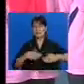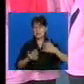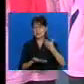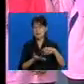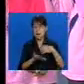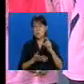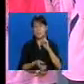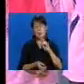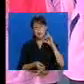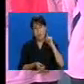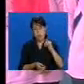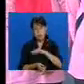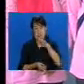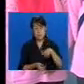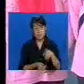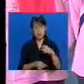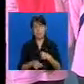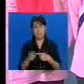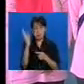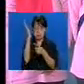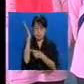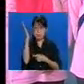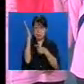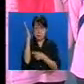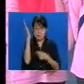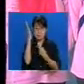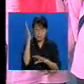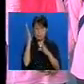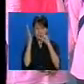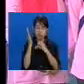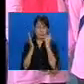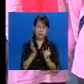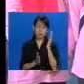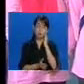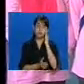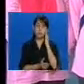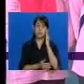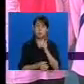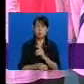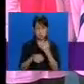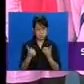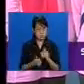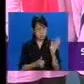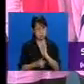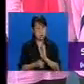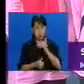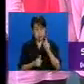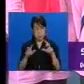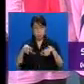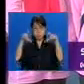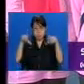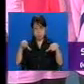ของน้องๆเด็กๆนะบางทีกรีดยางมากินข้าวเสร็จนอนเลยเขาบอกว่าเดี๋ยวนี้ไม่ได้นะต้องกลางมุ้งน